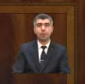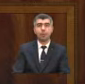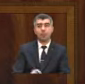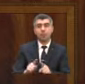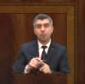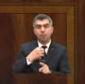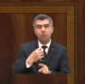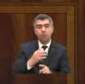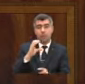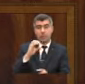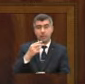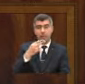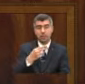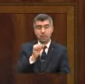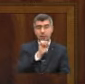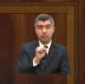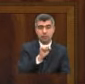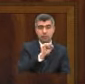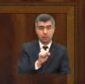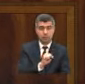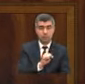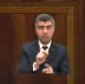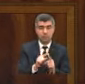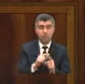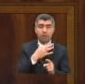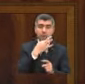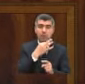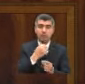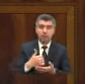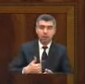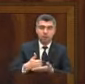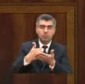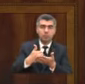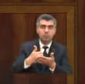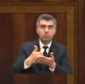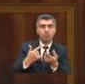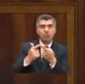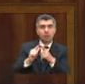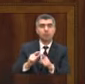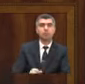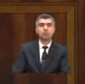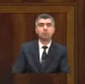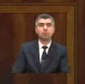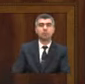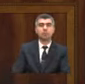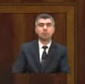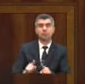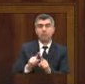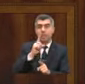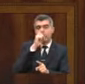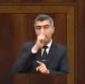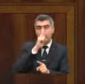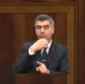ما السينيسيس تعطي لهذوك الحوانت ديال التسهيلات باش دير الانخراط، هذا مؤشر اللي هو سلبي.